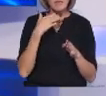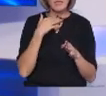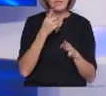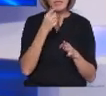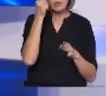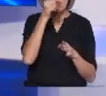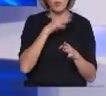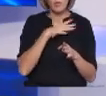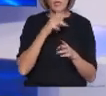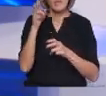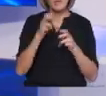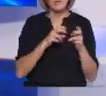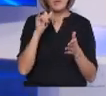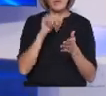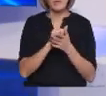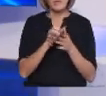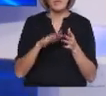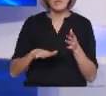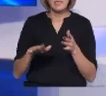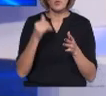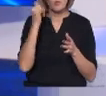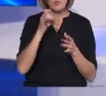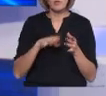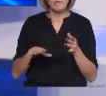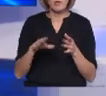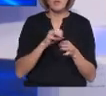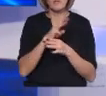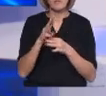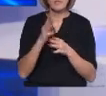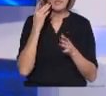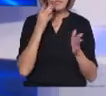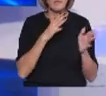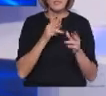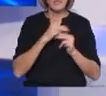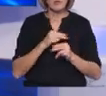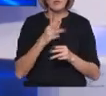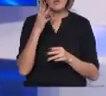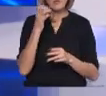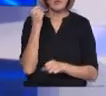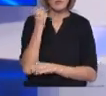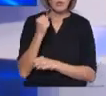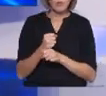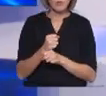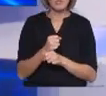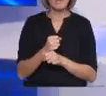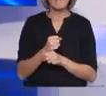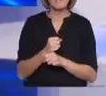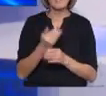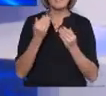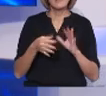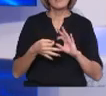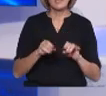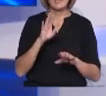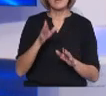год. Предприятие, расположенное на территории Уйгурского района, обеспечивает стабильной работой более 500,5